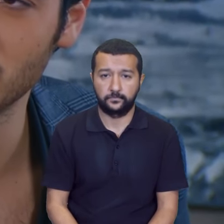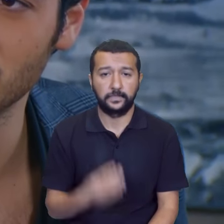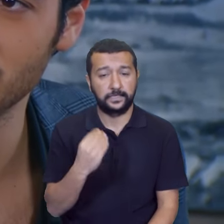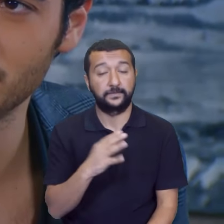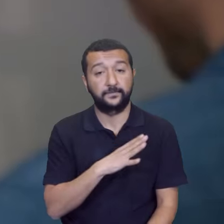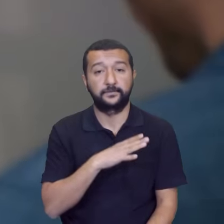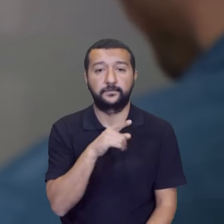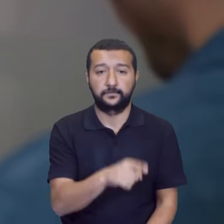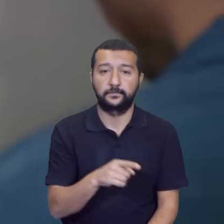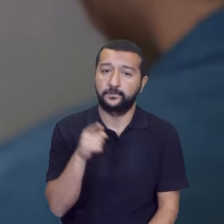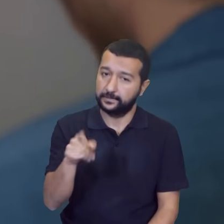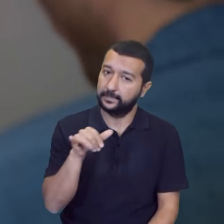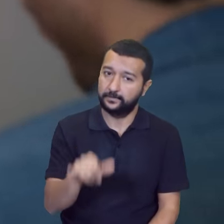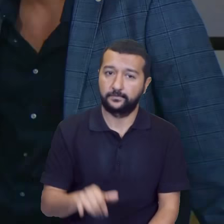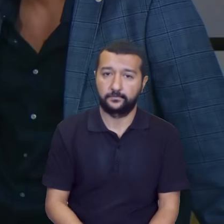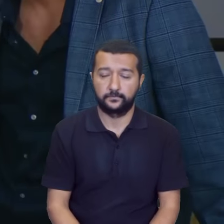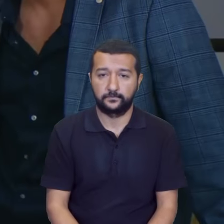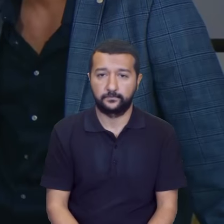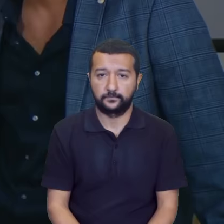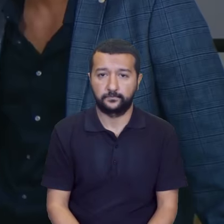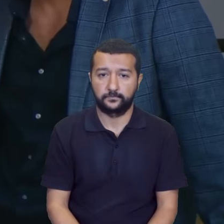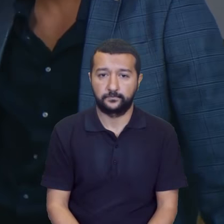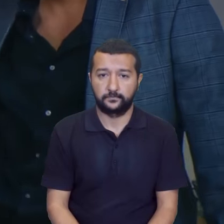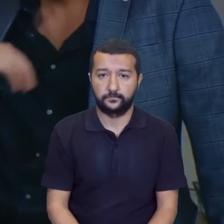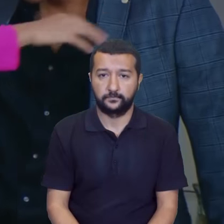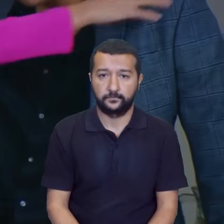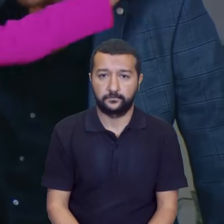İyi ki varsın. Sen de.